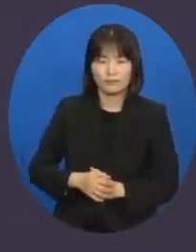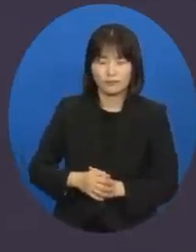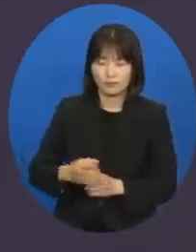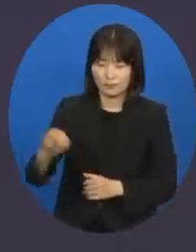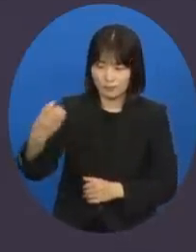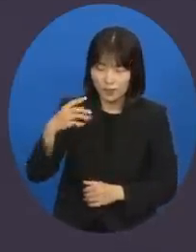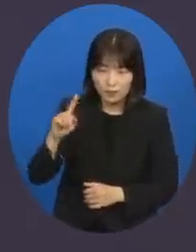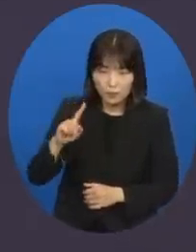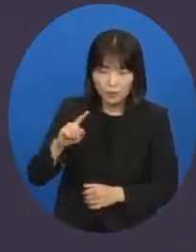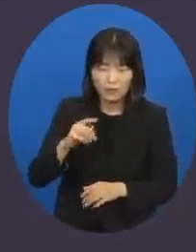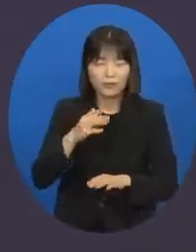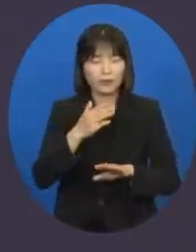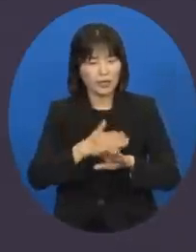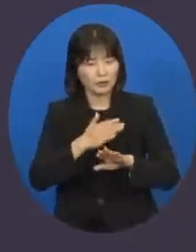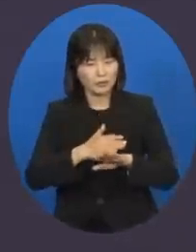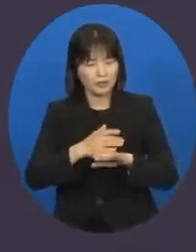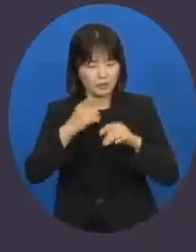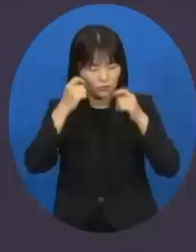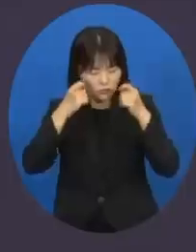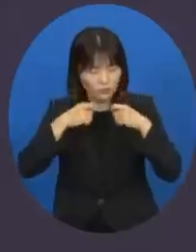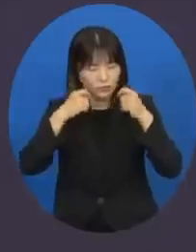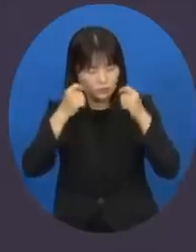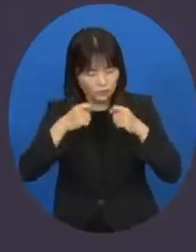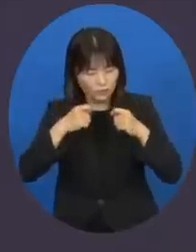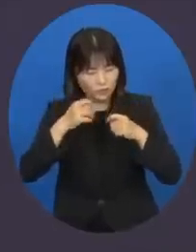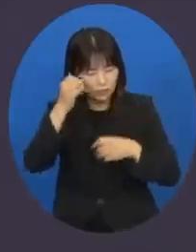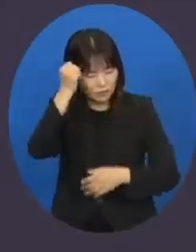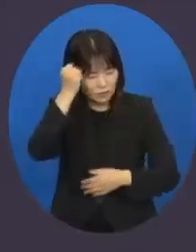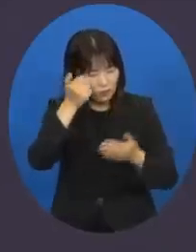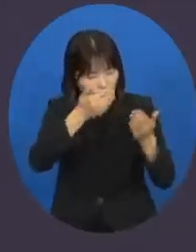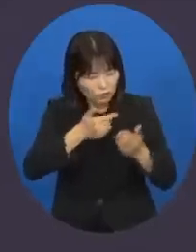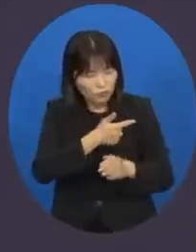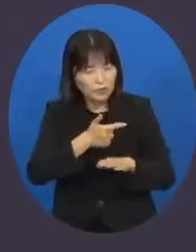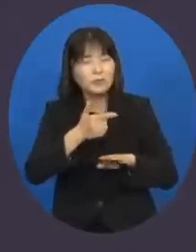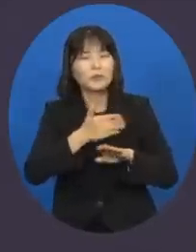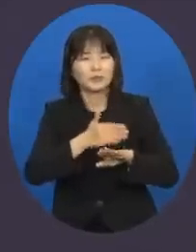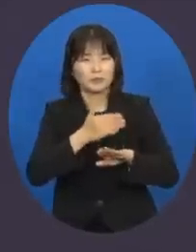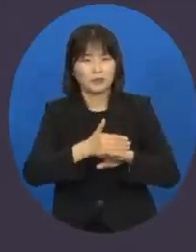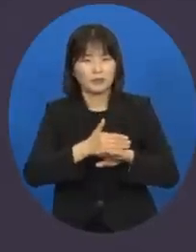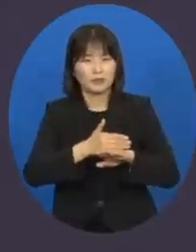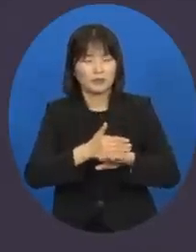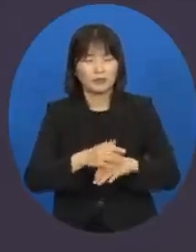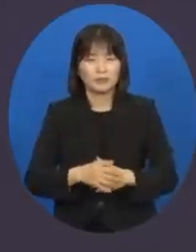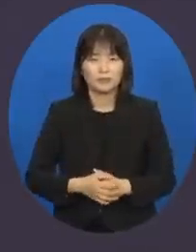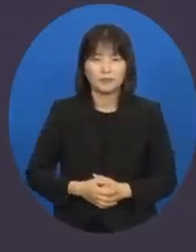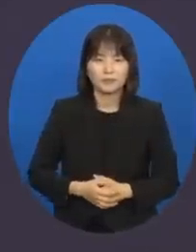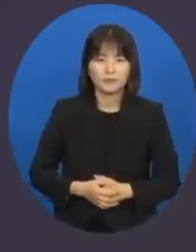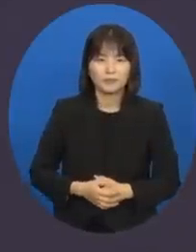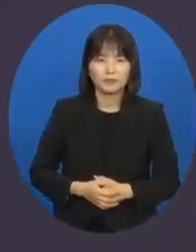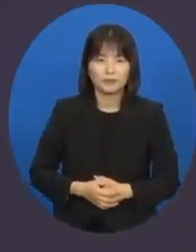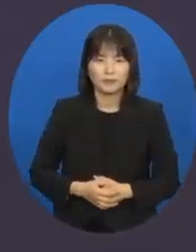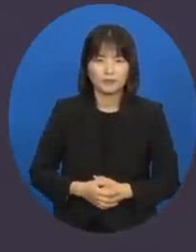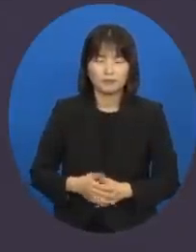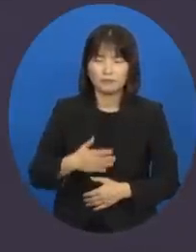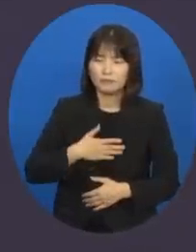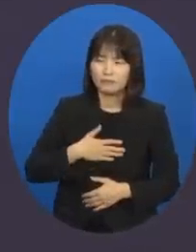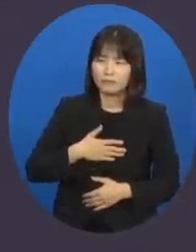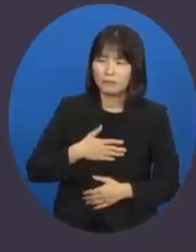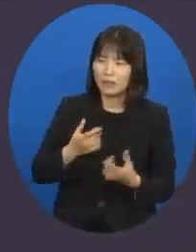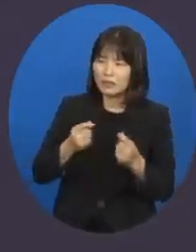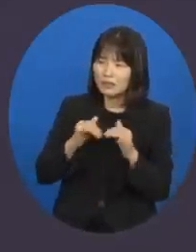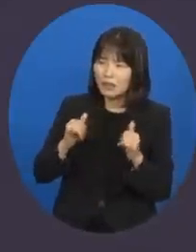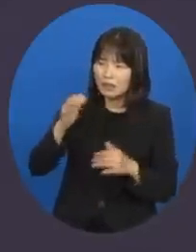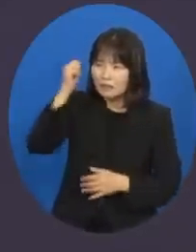거예요. 감사합니다. 눈물이 납니다. 기억해 주셔서 감사합니다. 그럼 저 같은 사람이 기억하는 것이 뭐가 뭐